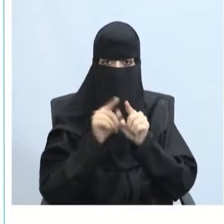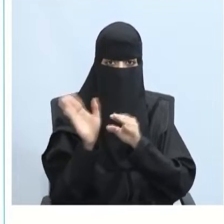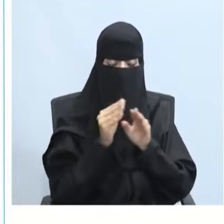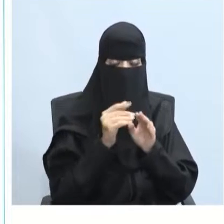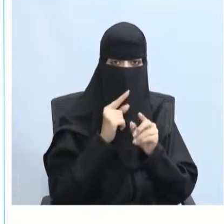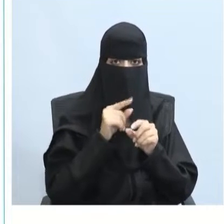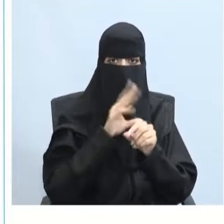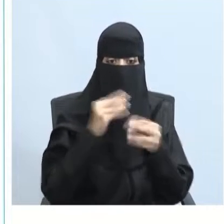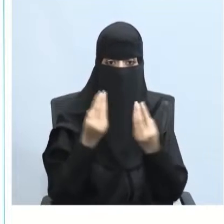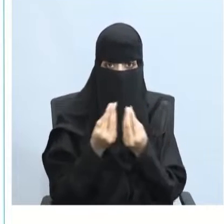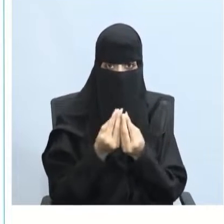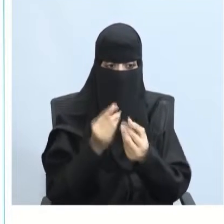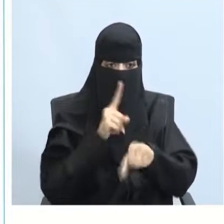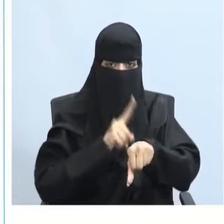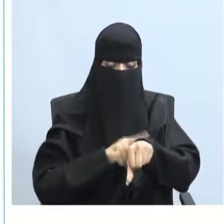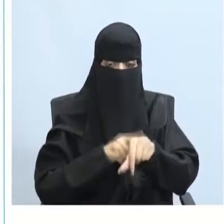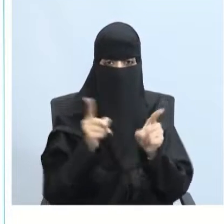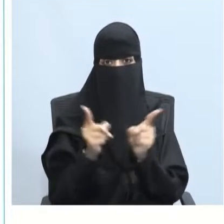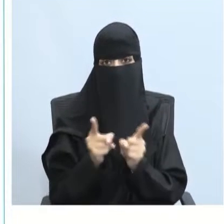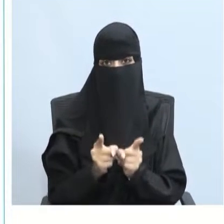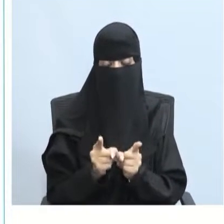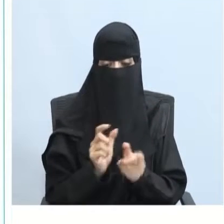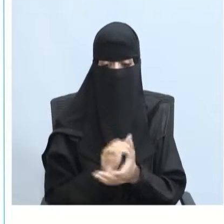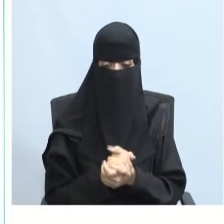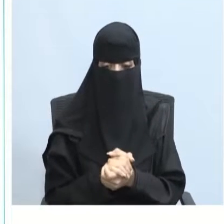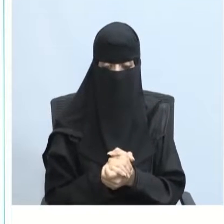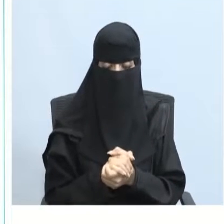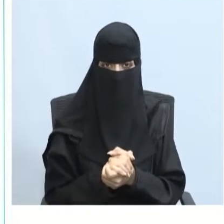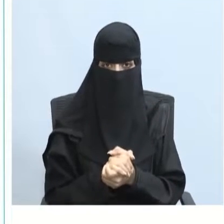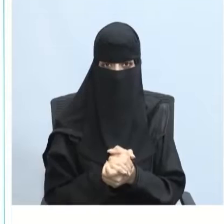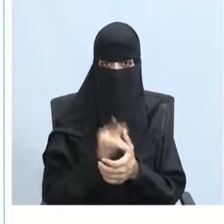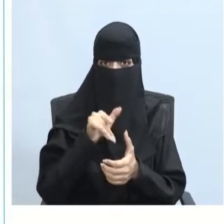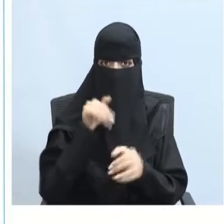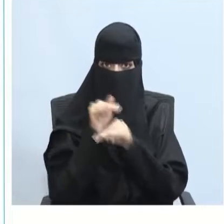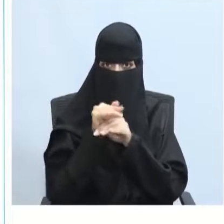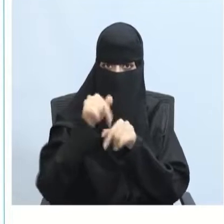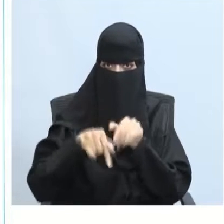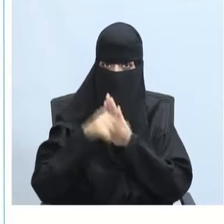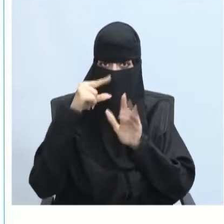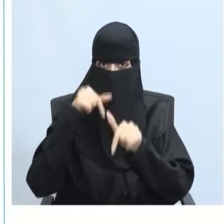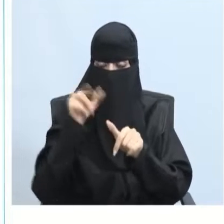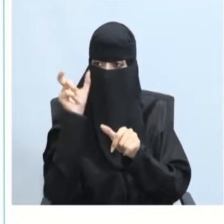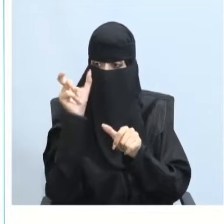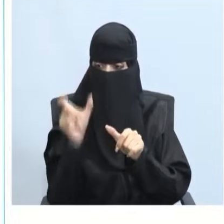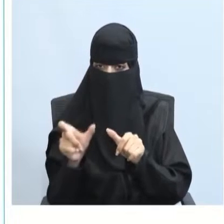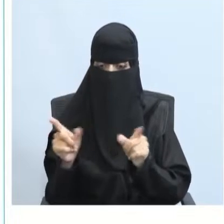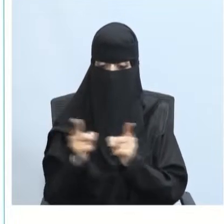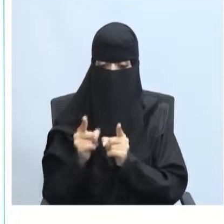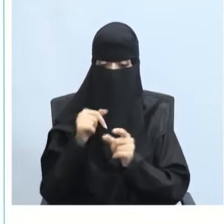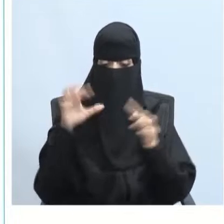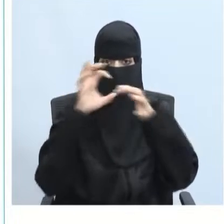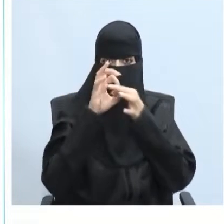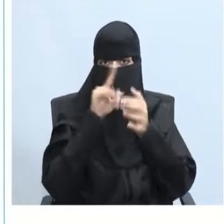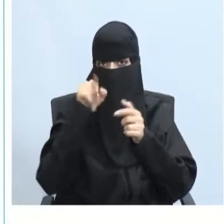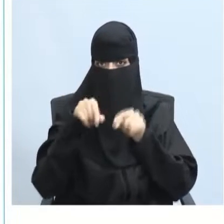التخطيط والتنفيذ وفق اطار زمني سنتعلم في هذا الدرس مصطلحات محدده تتعلق